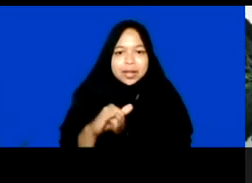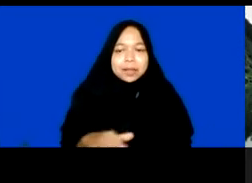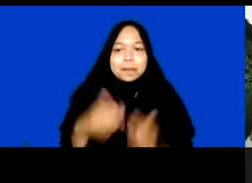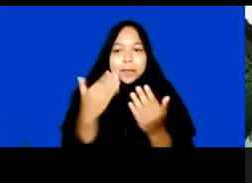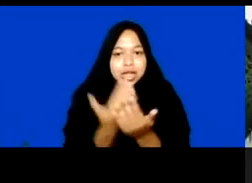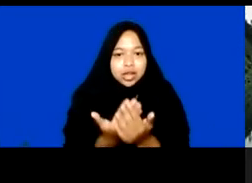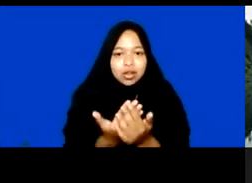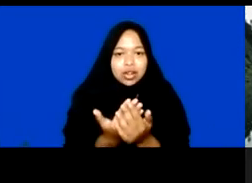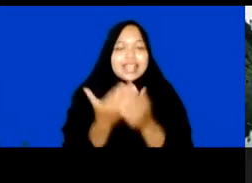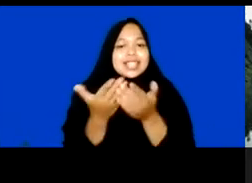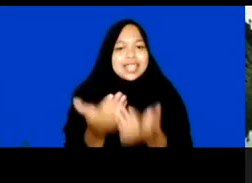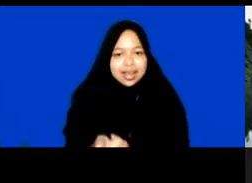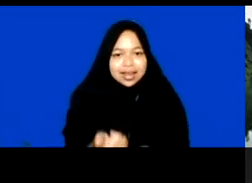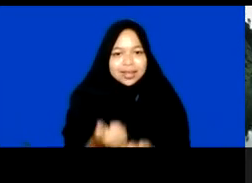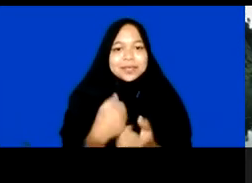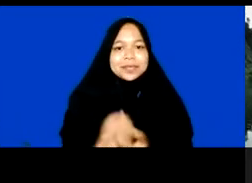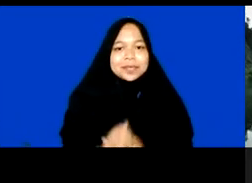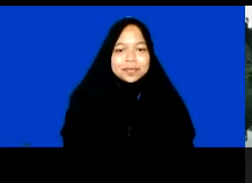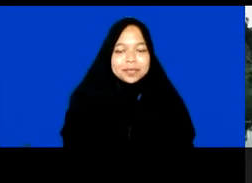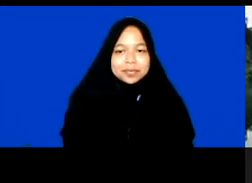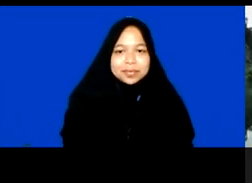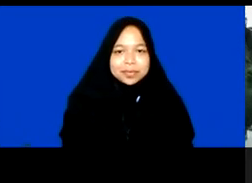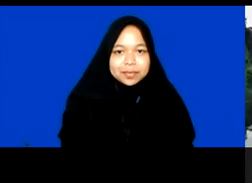masing-masing. Berdoa disilahkan.